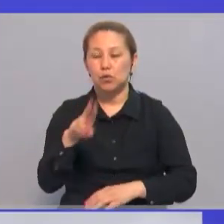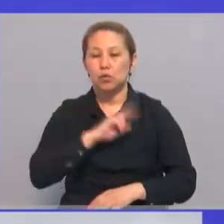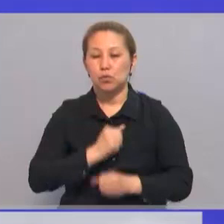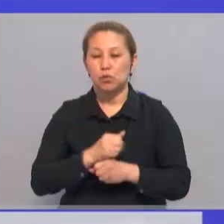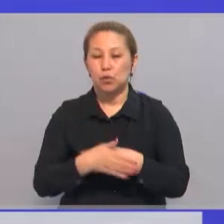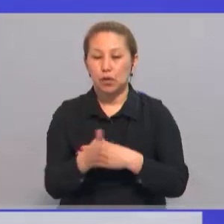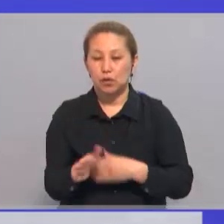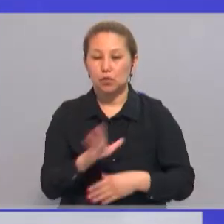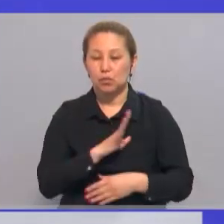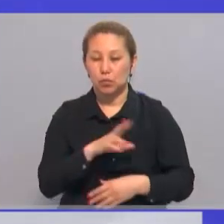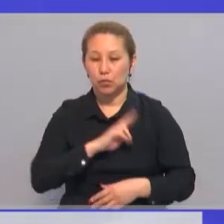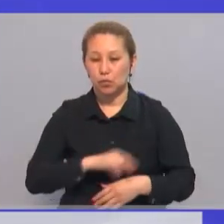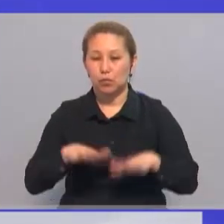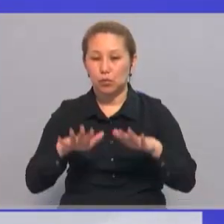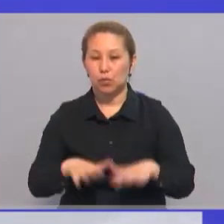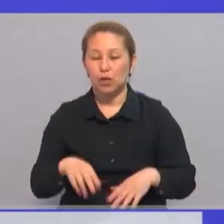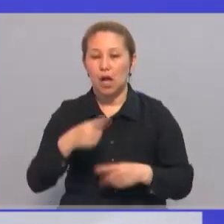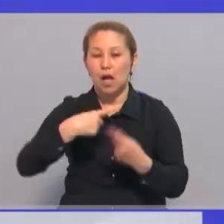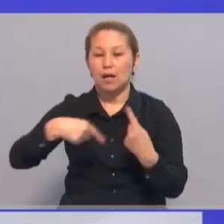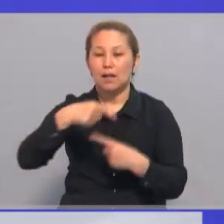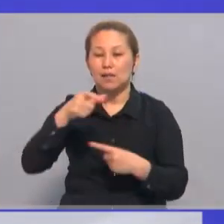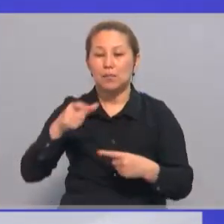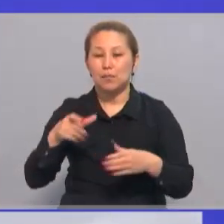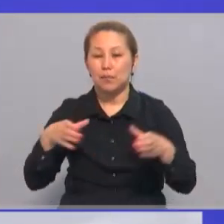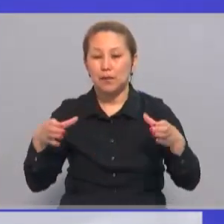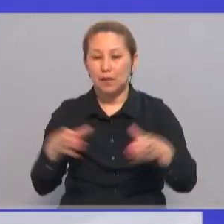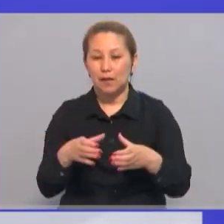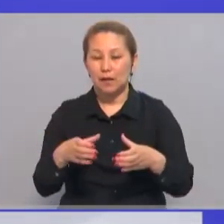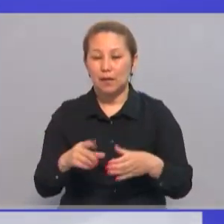ашылды. Кәсіпкерлік талатын болсақ, өңірде